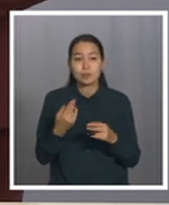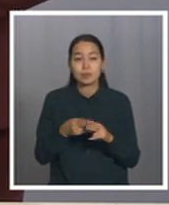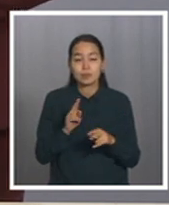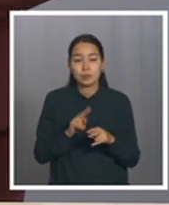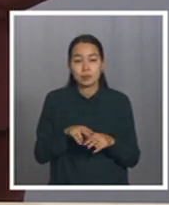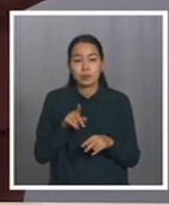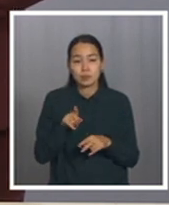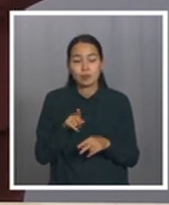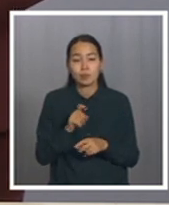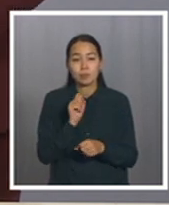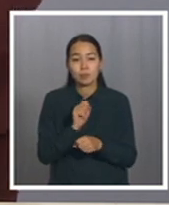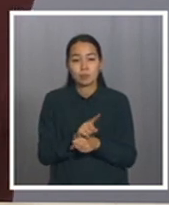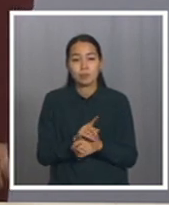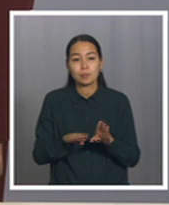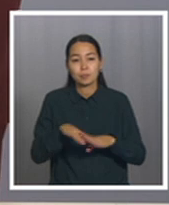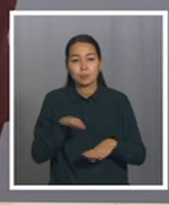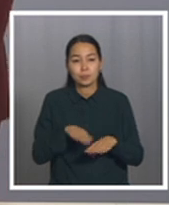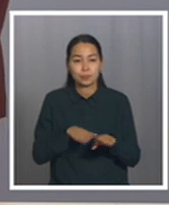мақсатындағы тапсырмаларға көшейік.